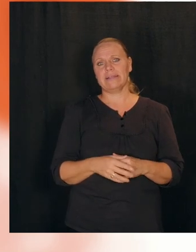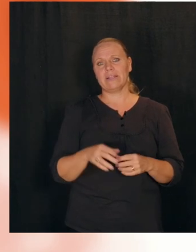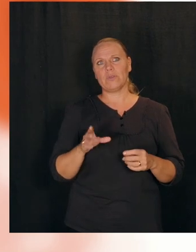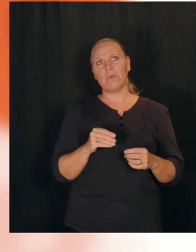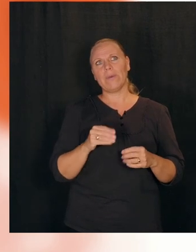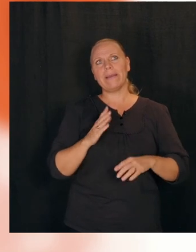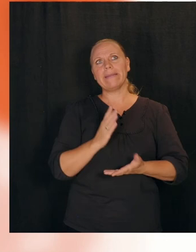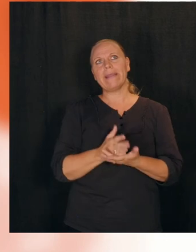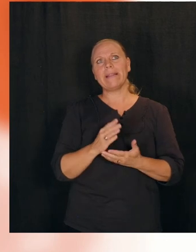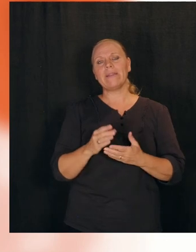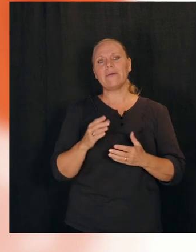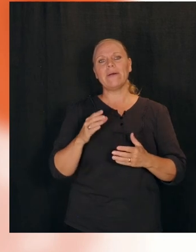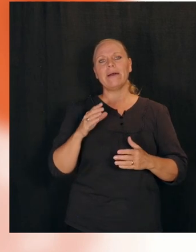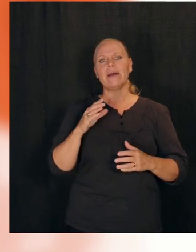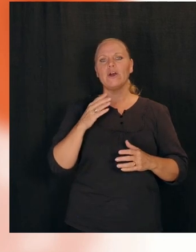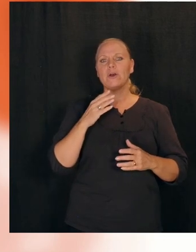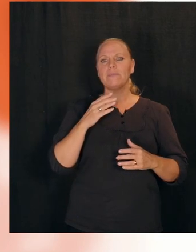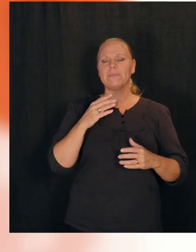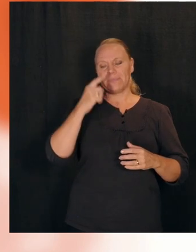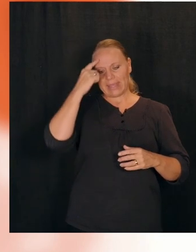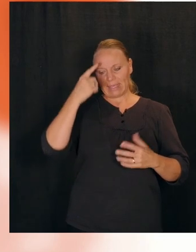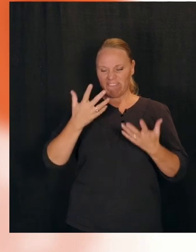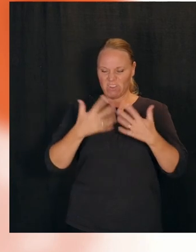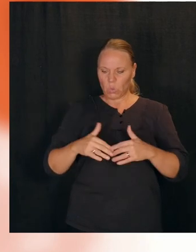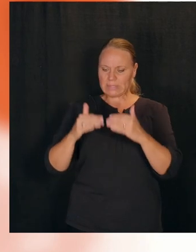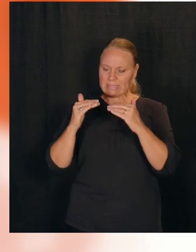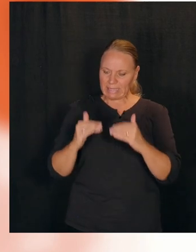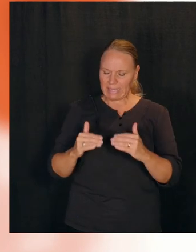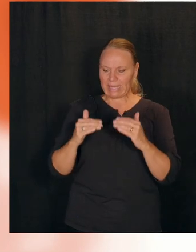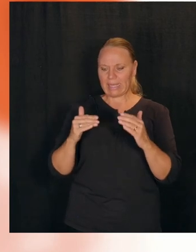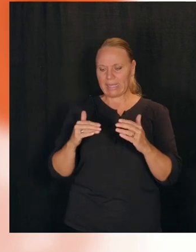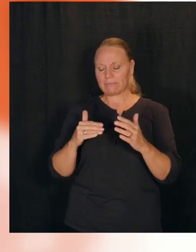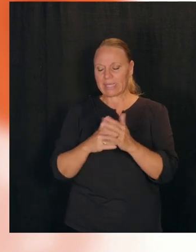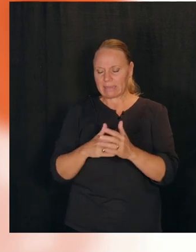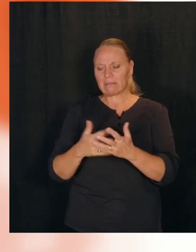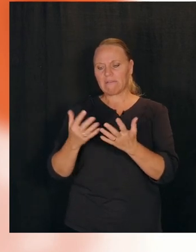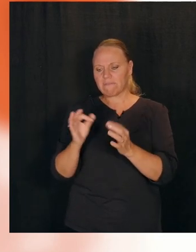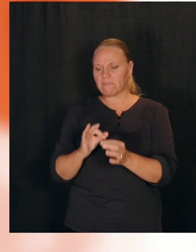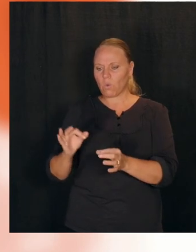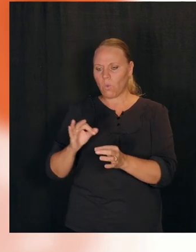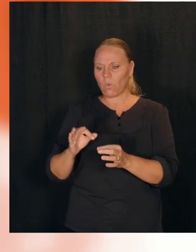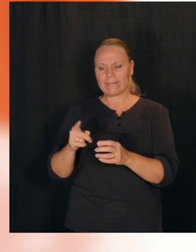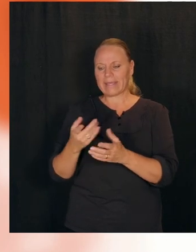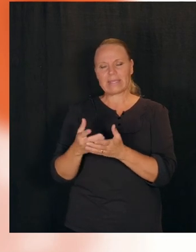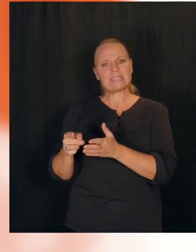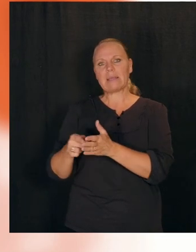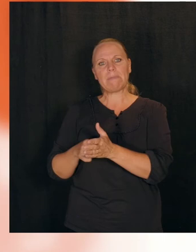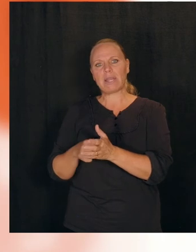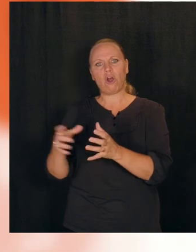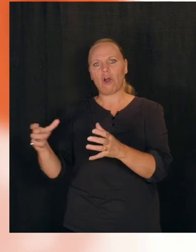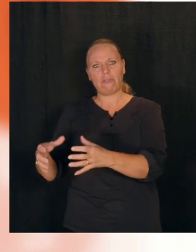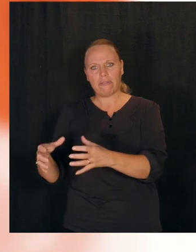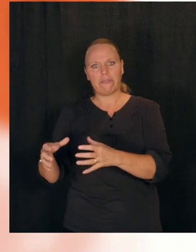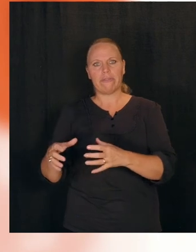behandla funktionshinderfrågor som något separat från kulturell bakgrund, från